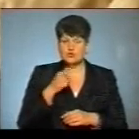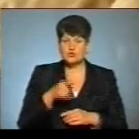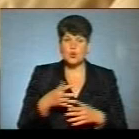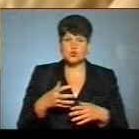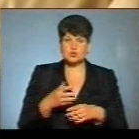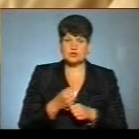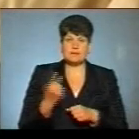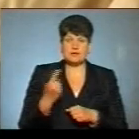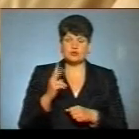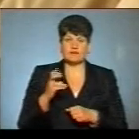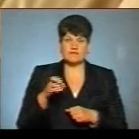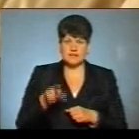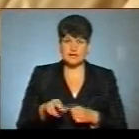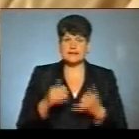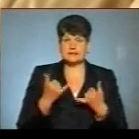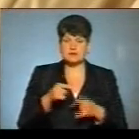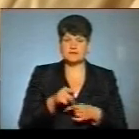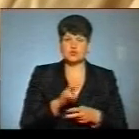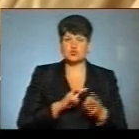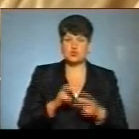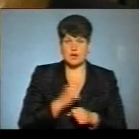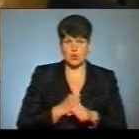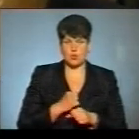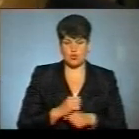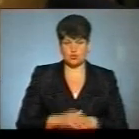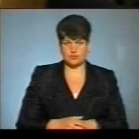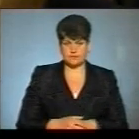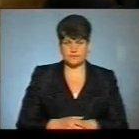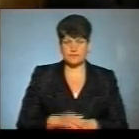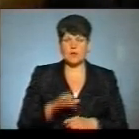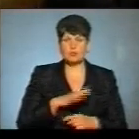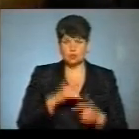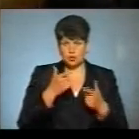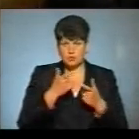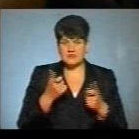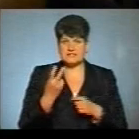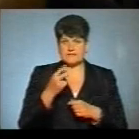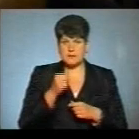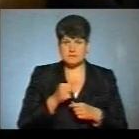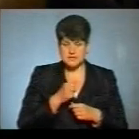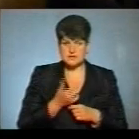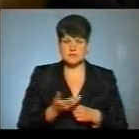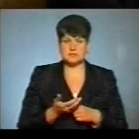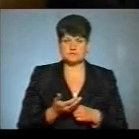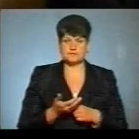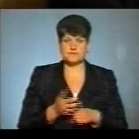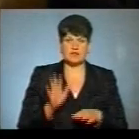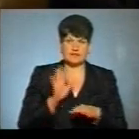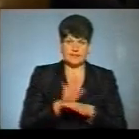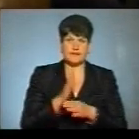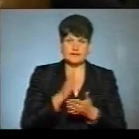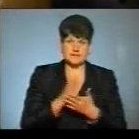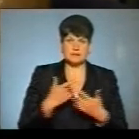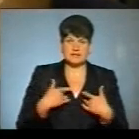скоротили 1 квітня, і тепер він шукає роботу. Було попередження за 2 місяці, наказ є,